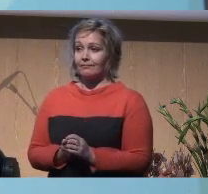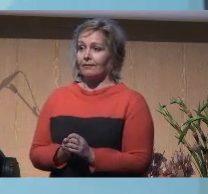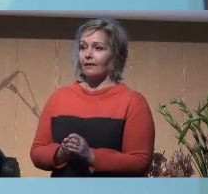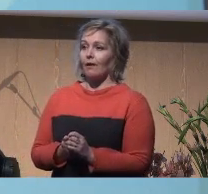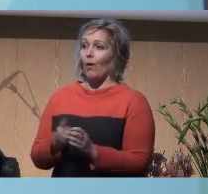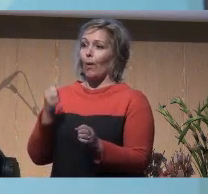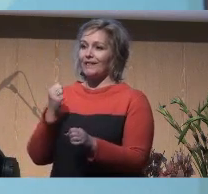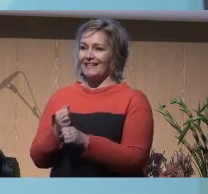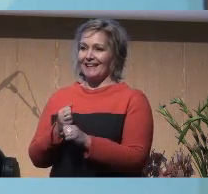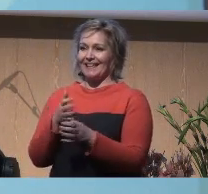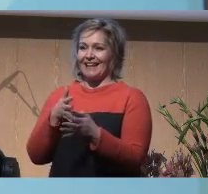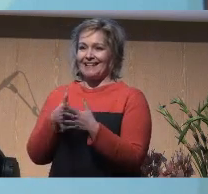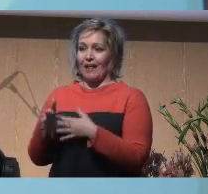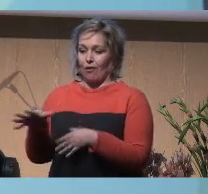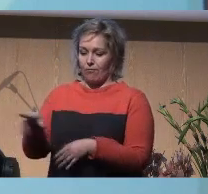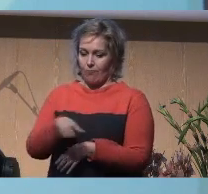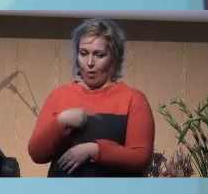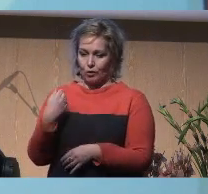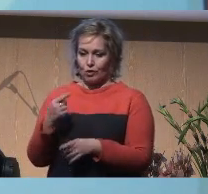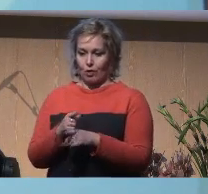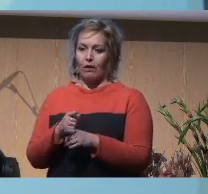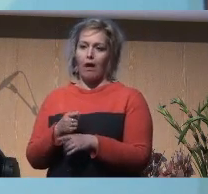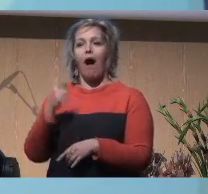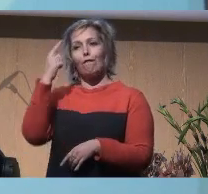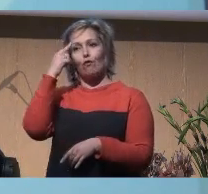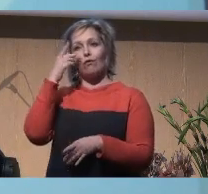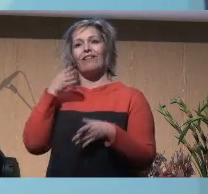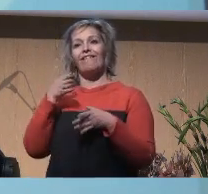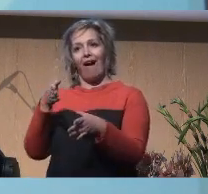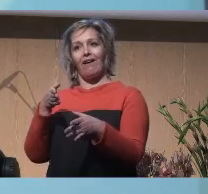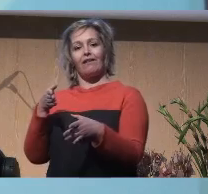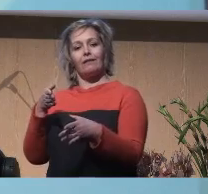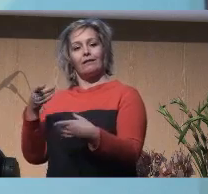og sikkert nå igjennom til alle oss om at det fornuftig vei å gå.